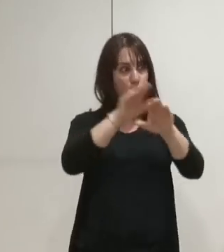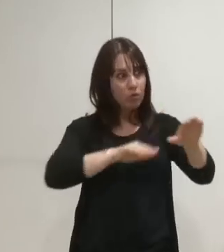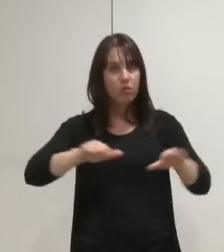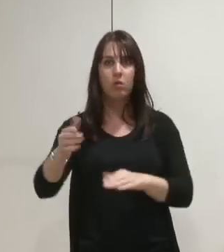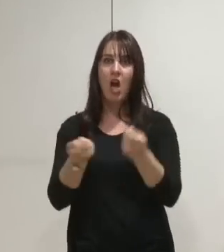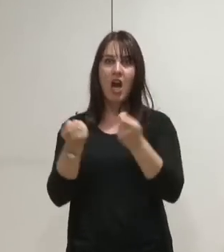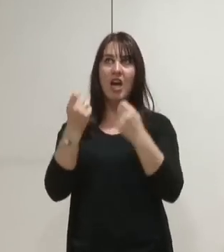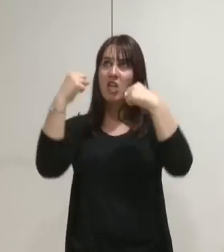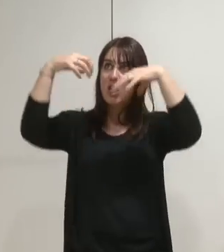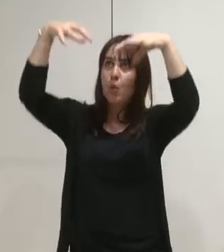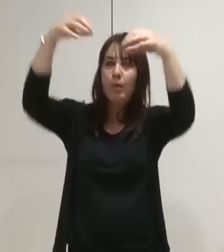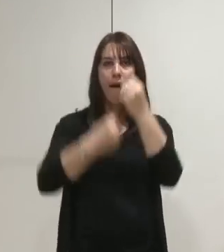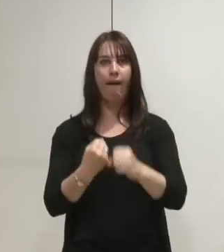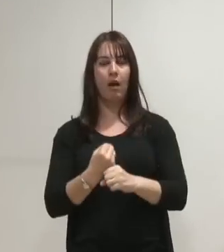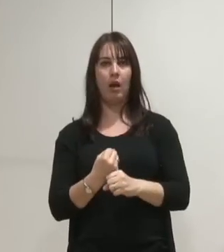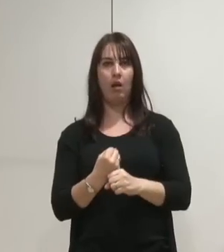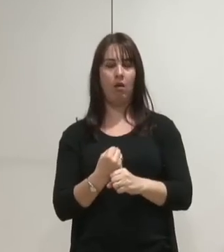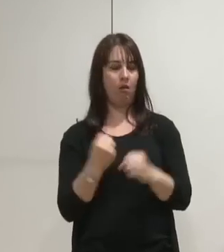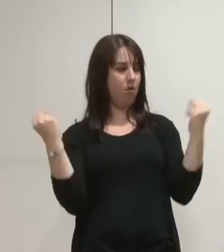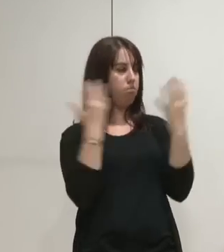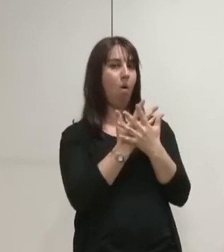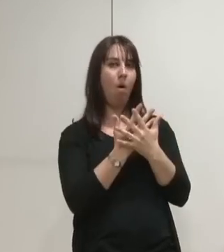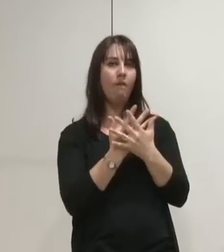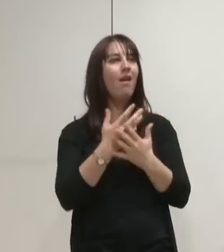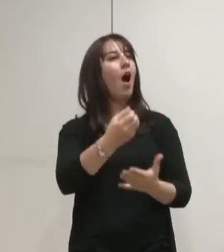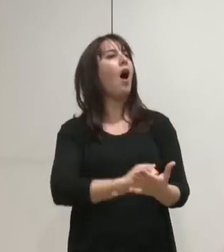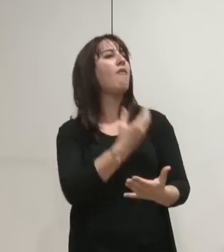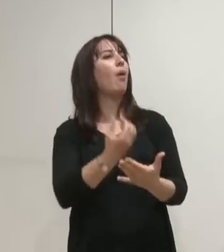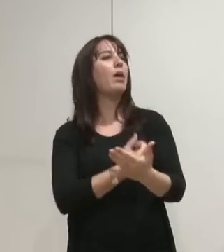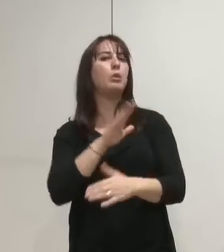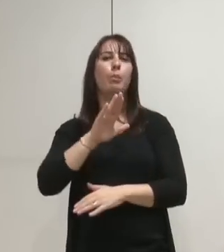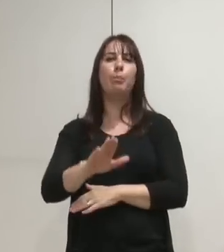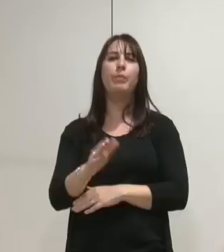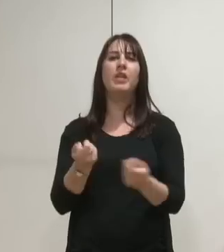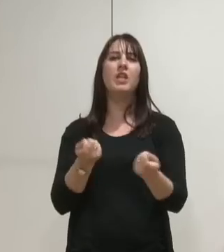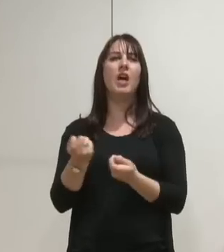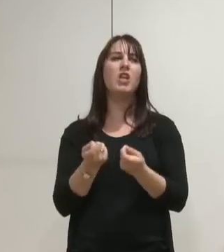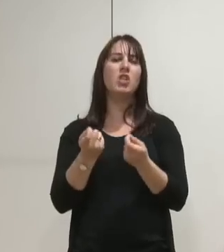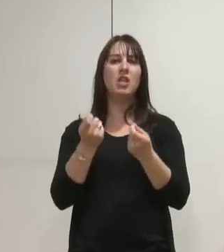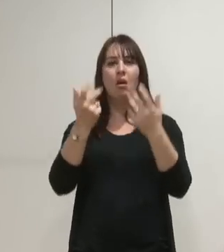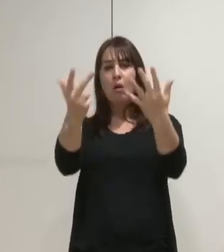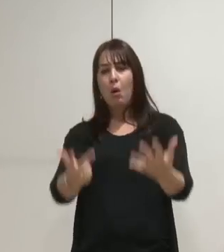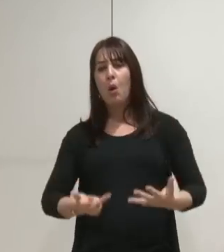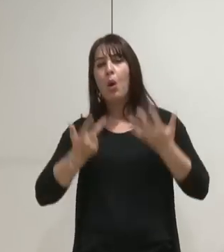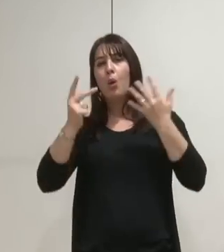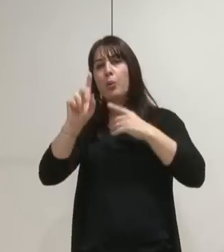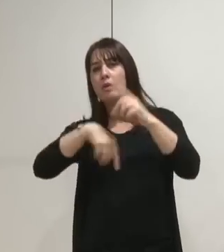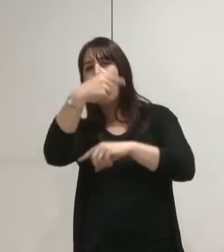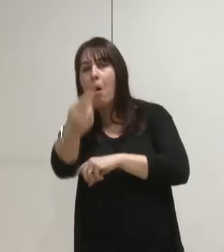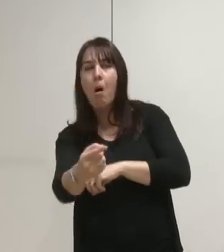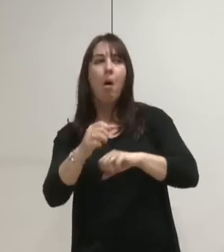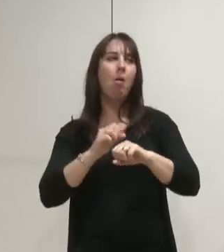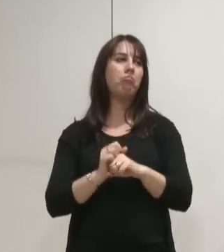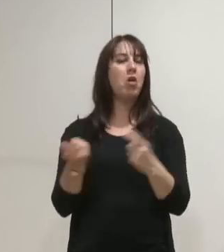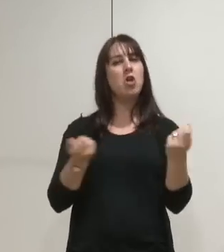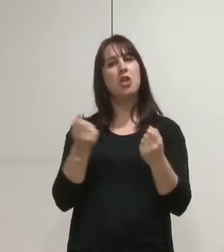quelques infos là sur la régie lumière une capacité de se projeter dans 8 ans une transparence de